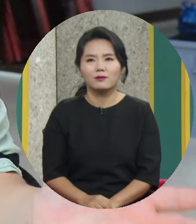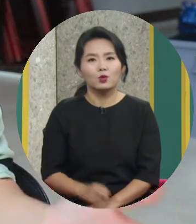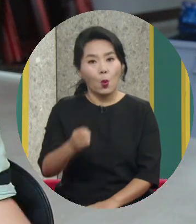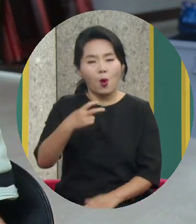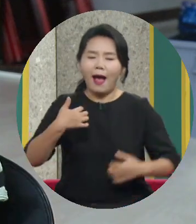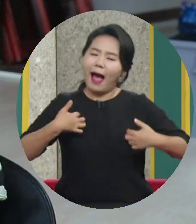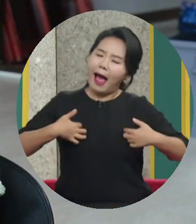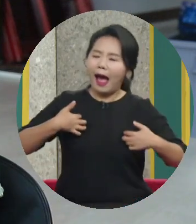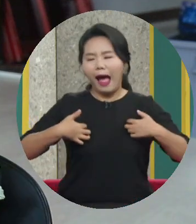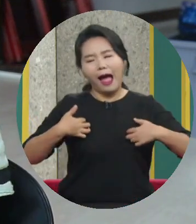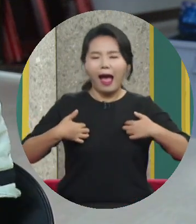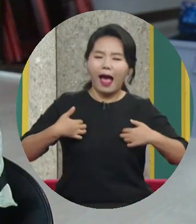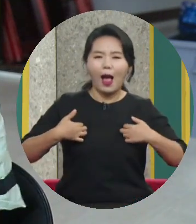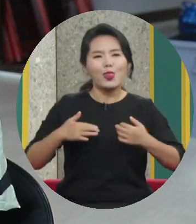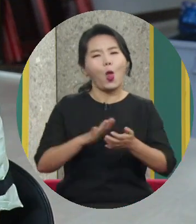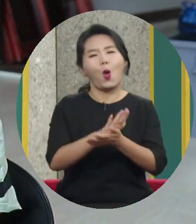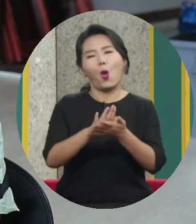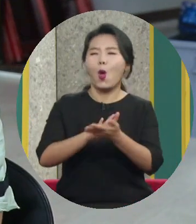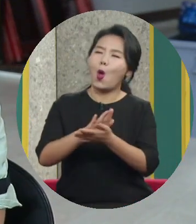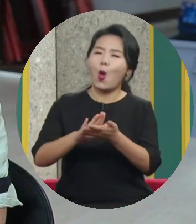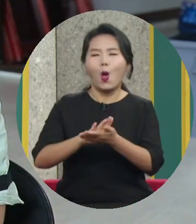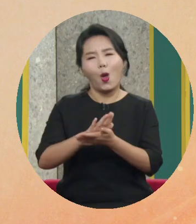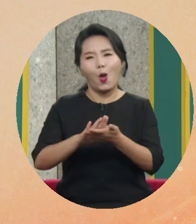신나게 놀았어요.